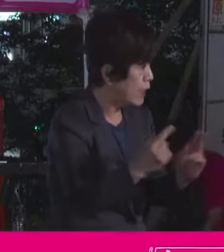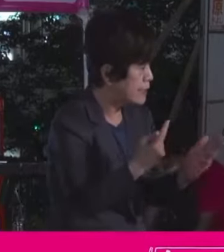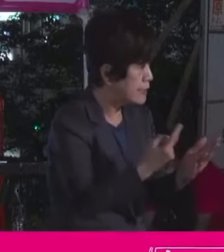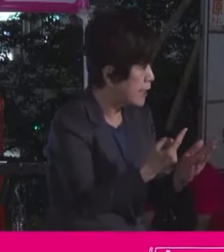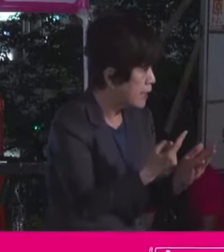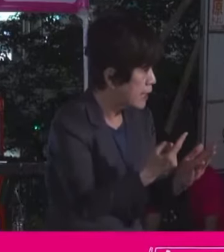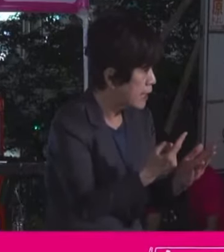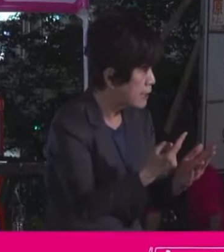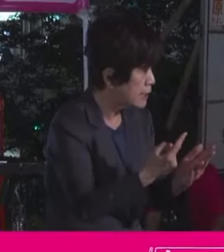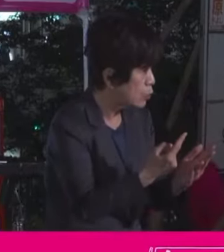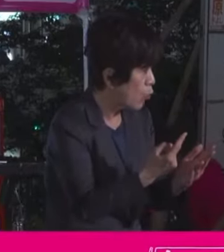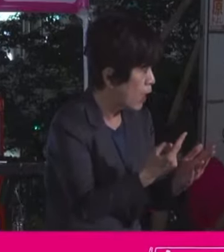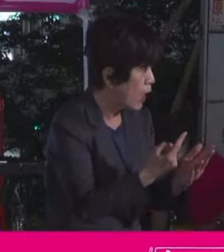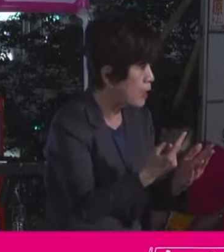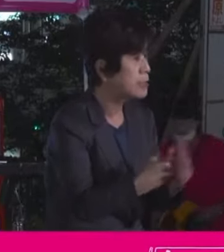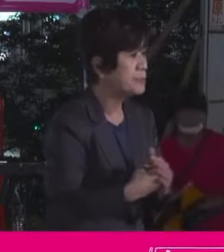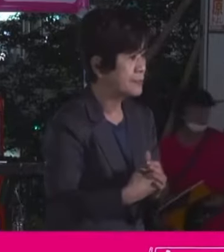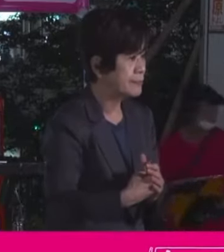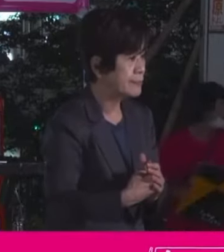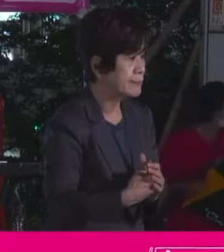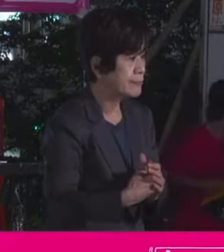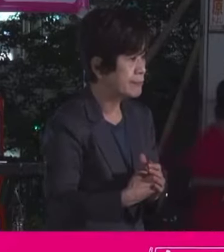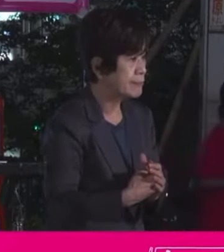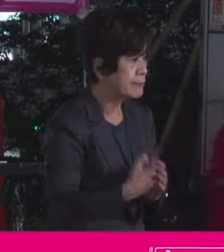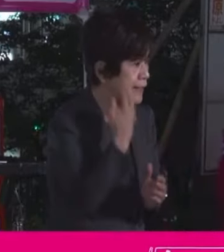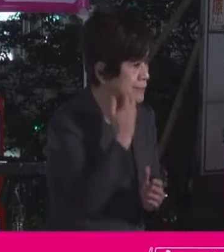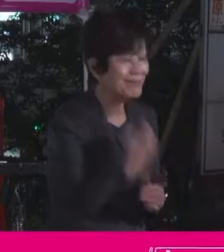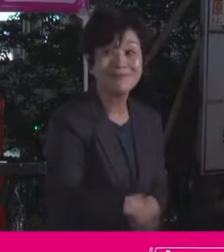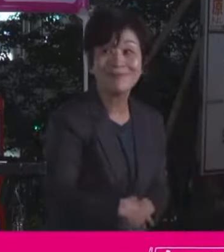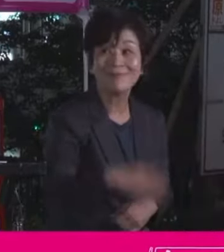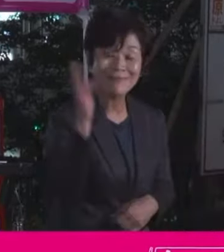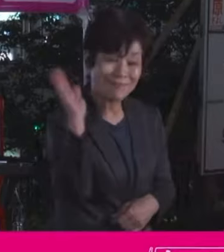唯一参加してくれたのが彼